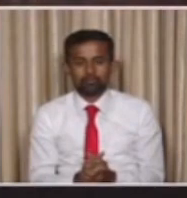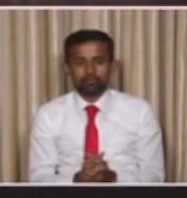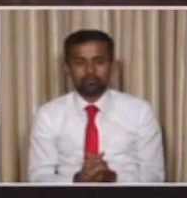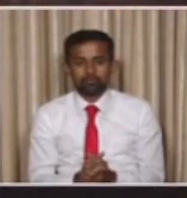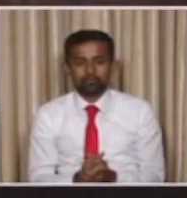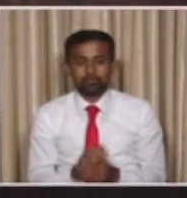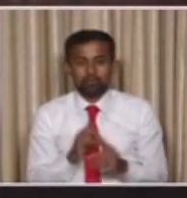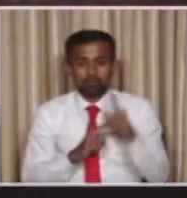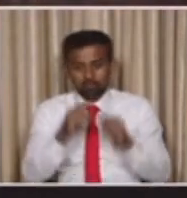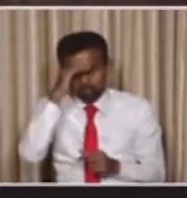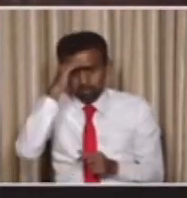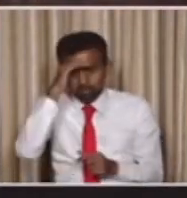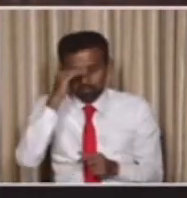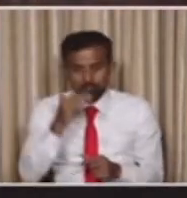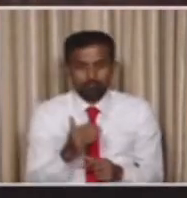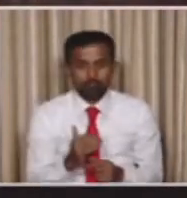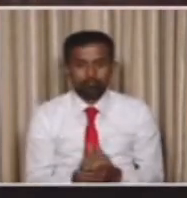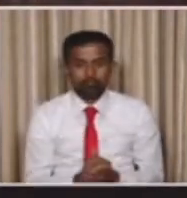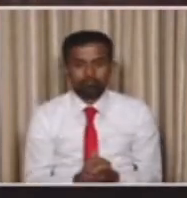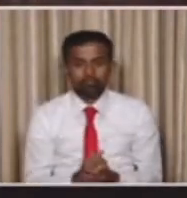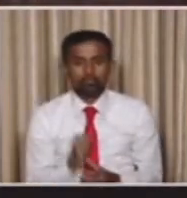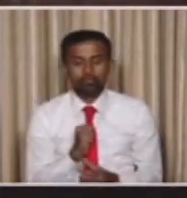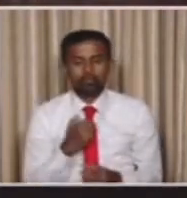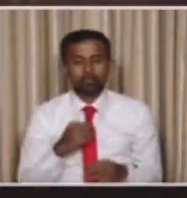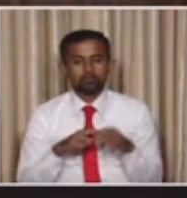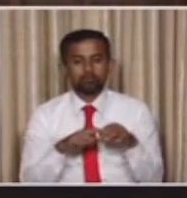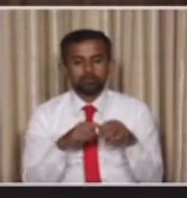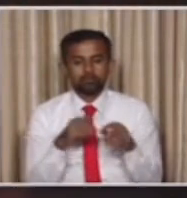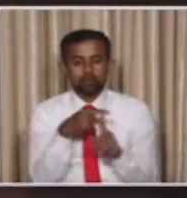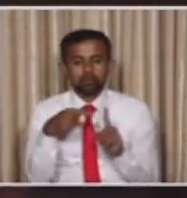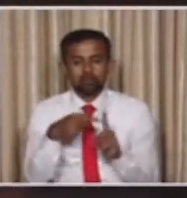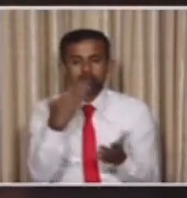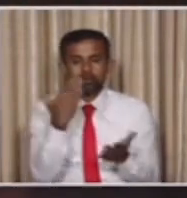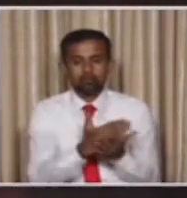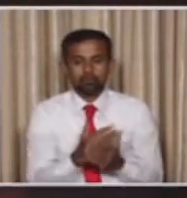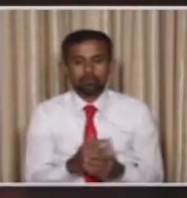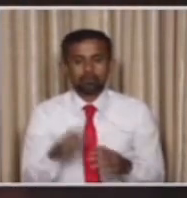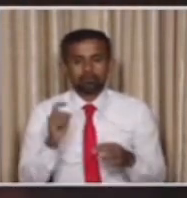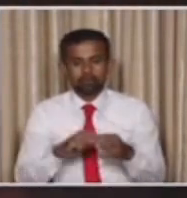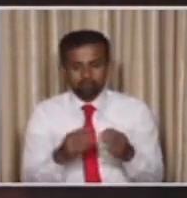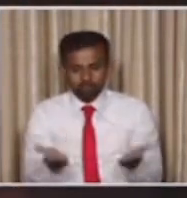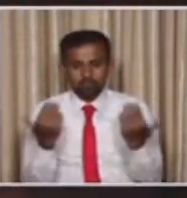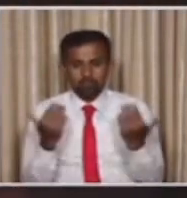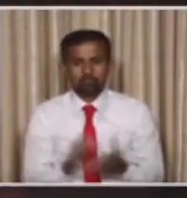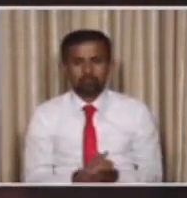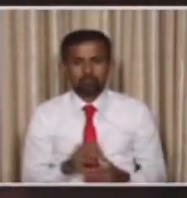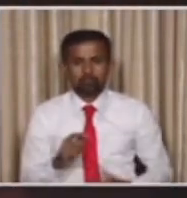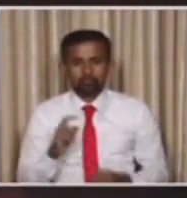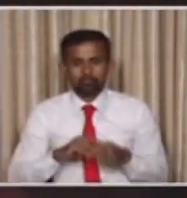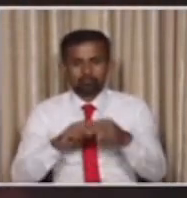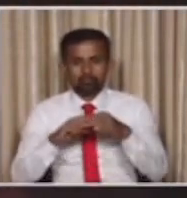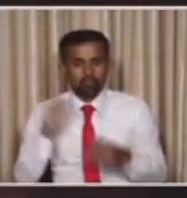ඕන. අර කදානායකතුමා කොහමද මගේ ප්‍රශ්නේ අතරමඟ ඔබතුමා නවත්තන්නේ? ඔබතුමා ප්‍රශ්නේ ඉදිරිපත් කරන්න. ප්‍රශ්නේ